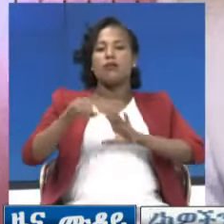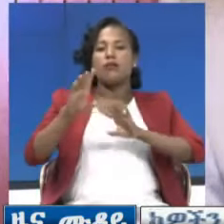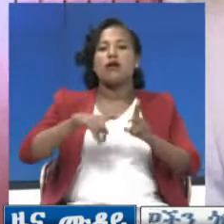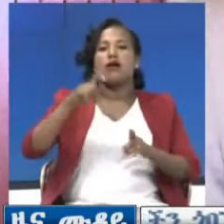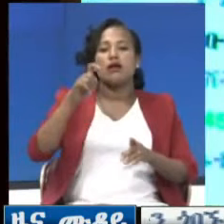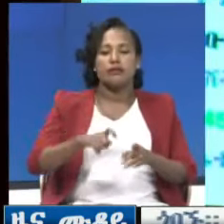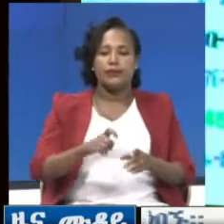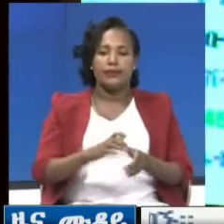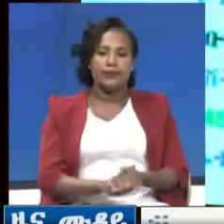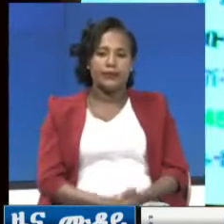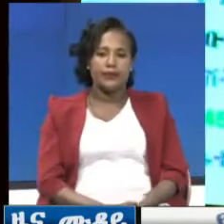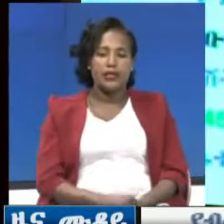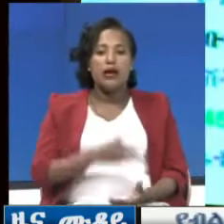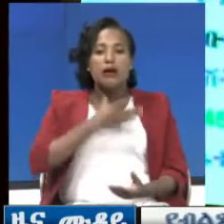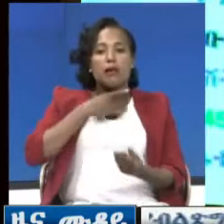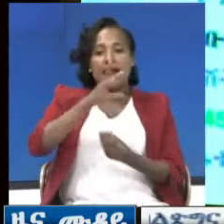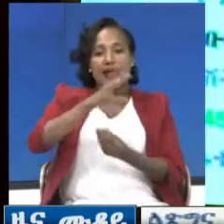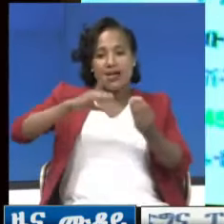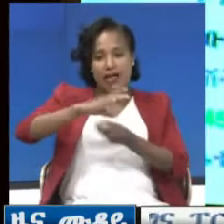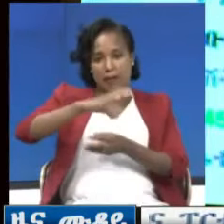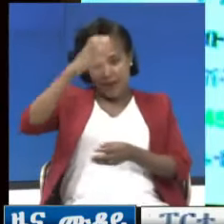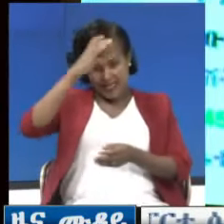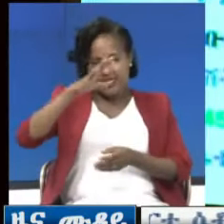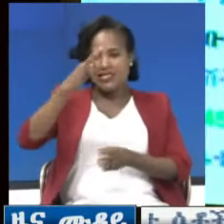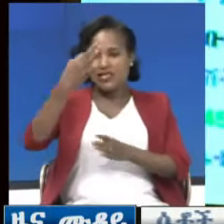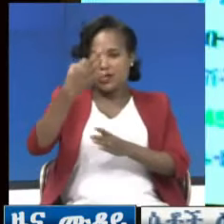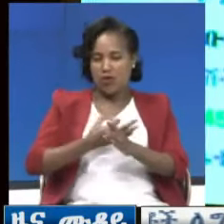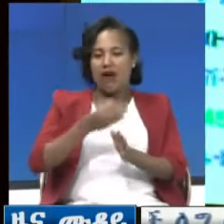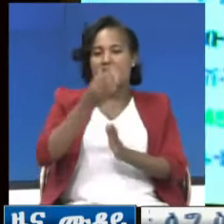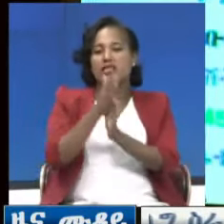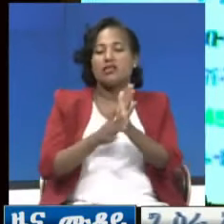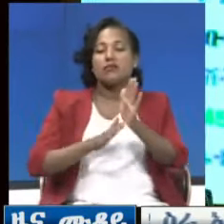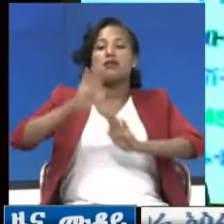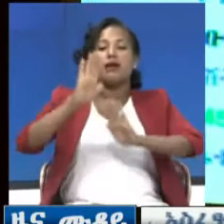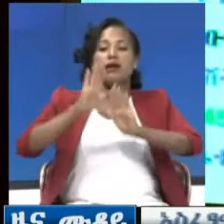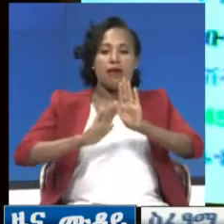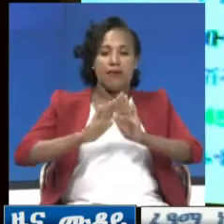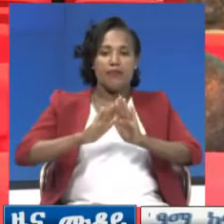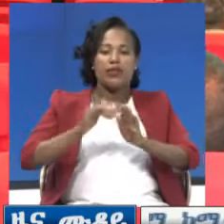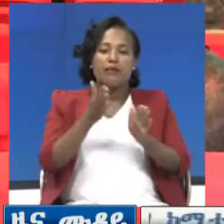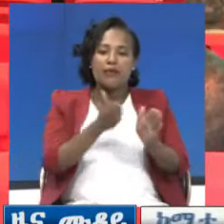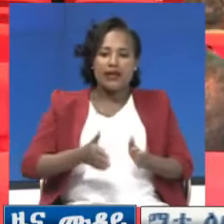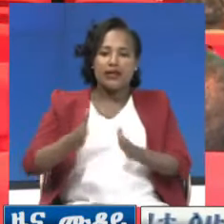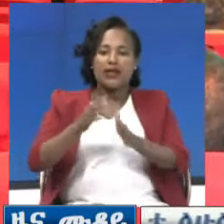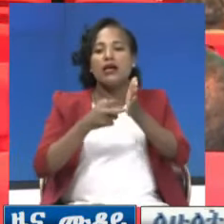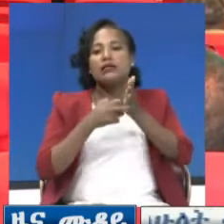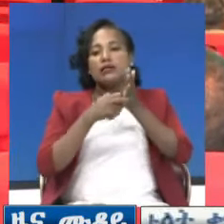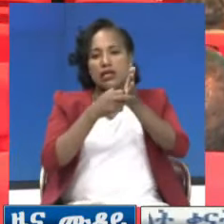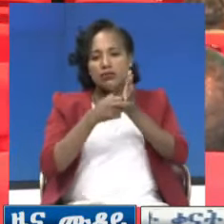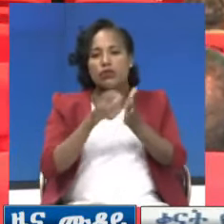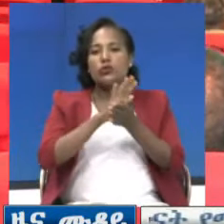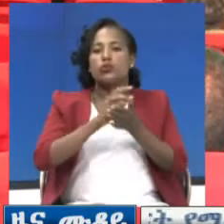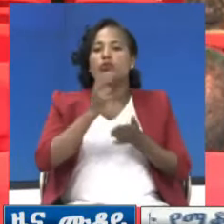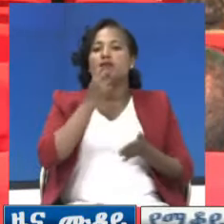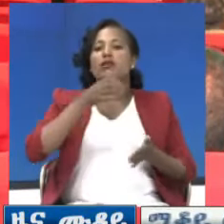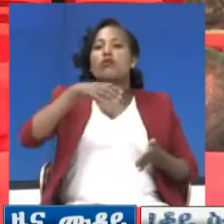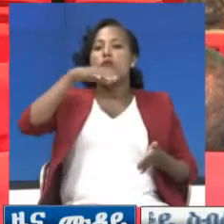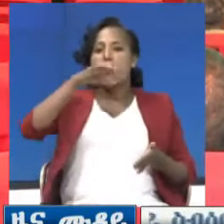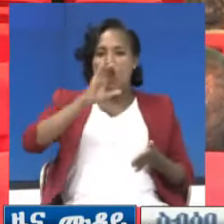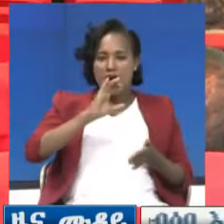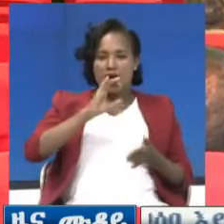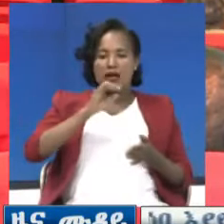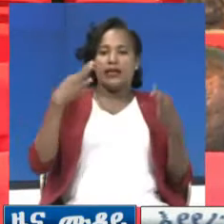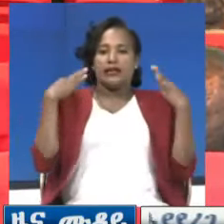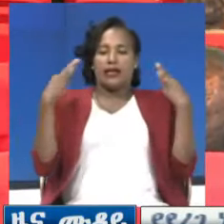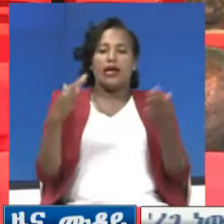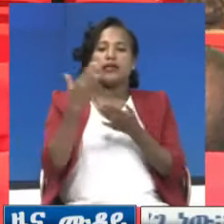መቻል አለብን። በአማራ ክልል መንግስት የ9 ወራት አፈጻጸም ግምገማ መድረክ በመንገድና ትራንስፖርት፣ በንጹህ መጠጥ ውሃ ግንባታ፣